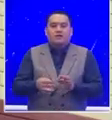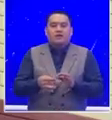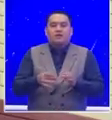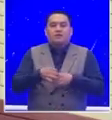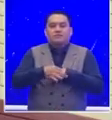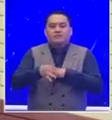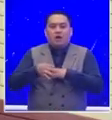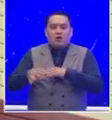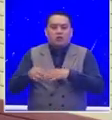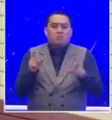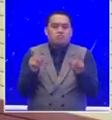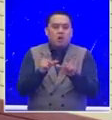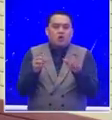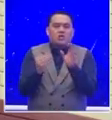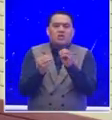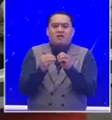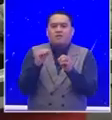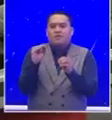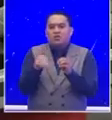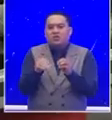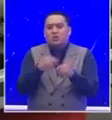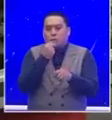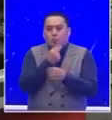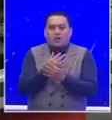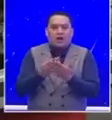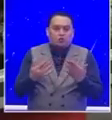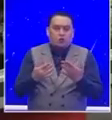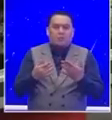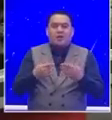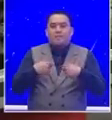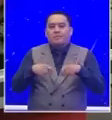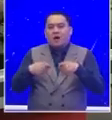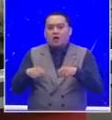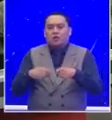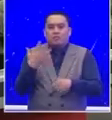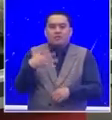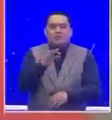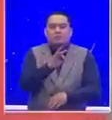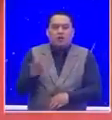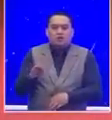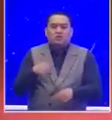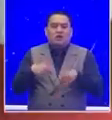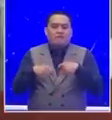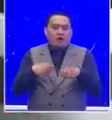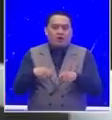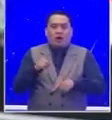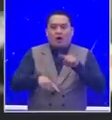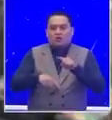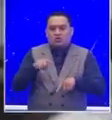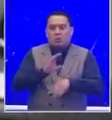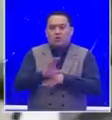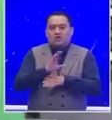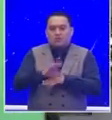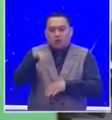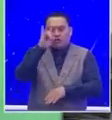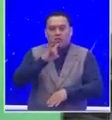Казахстане. Здесь реализуется более 9 тысяч наименований продукции. При этом порядка 50% товаров в магазине – отечественного